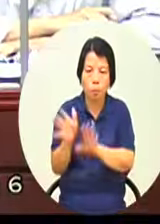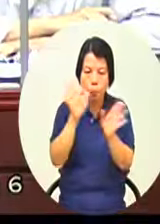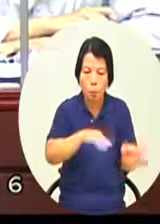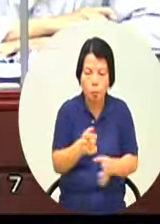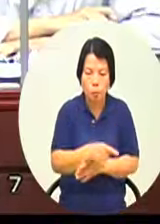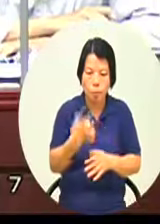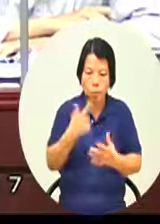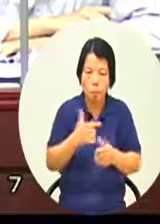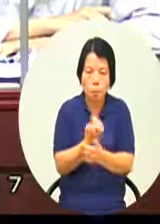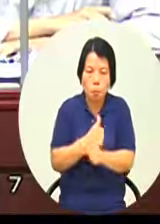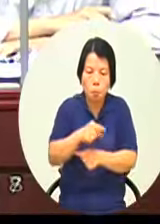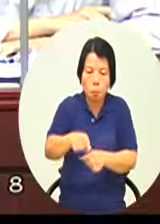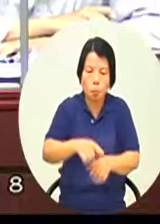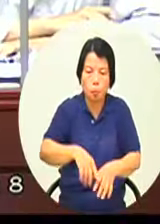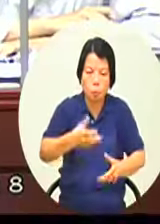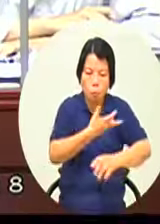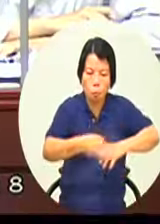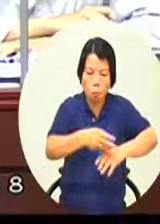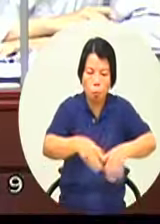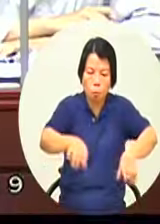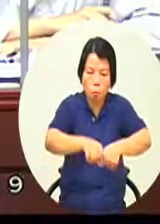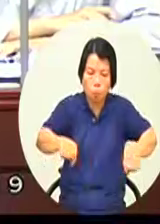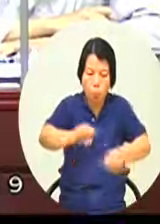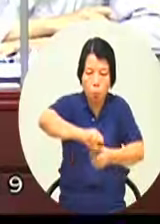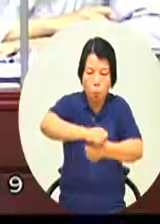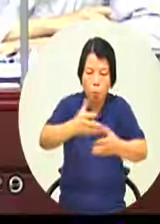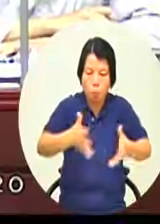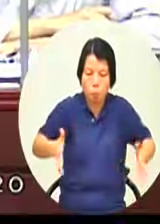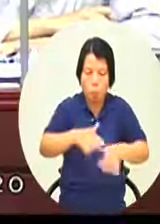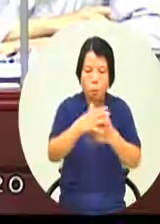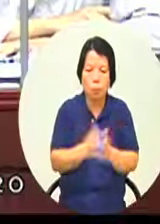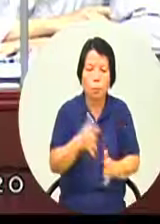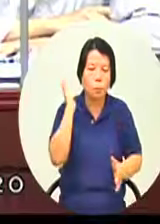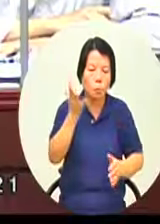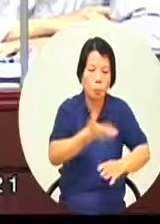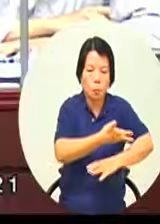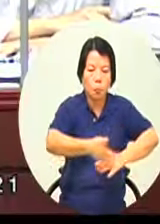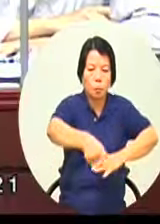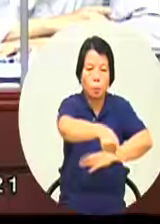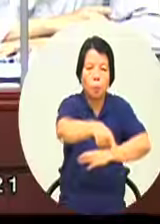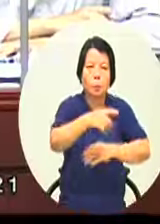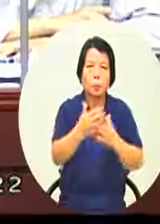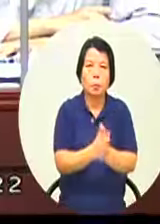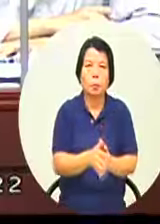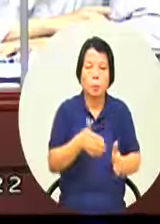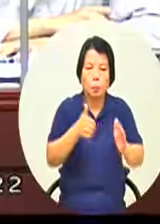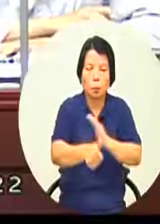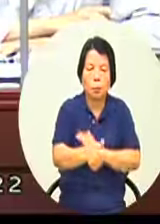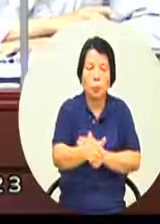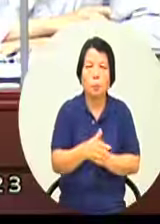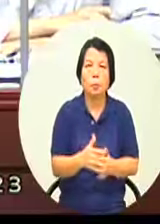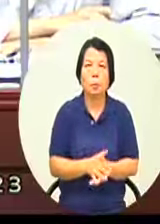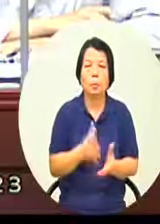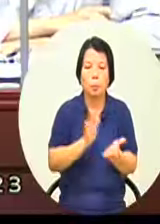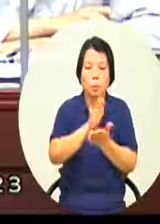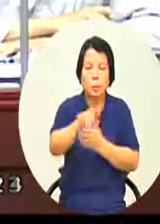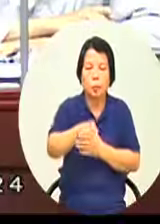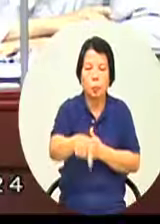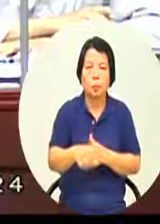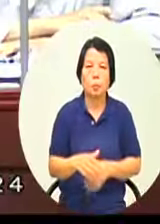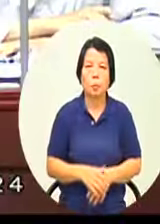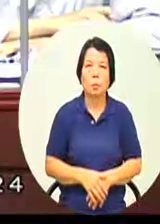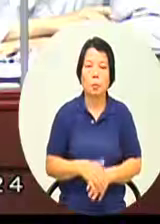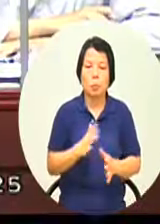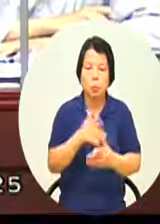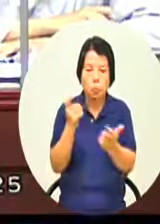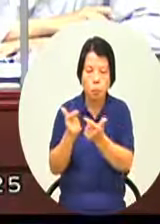沟加大，或者是新做一些箱涵，把水引到西边的这个军区这一边。那未来这个地方如果适